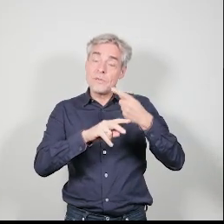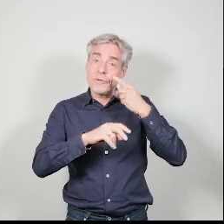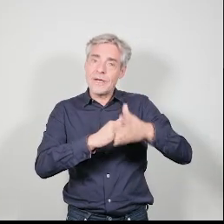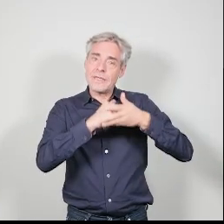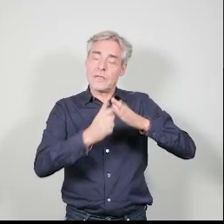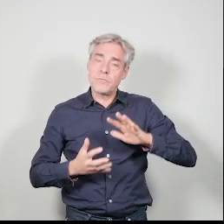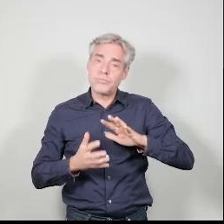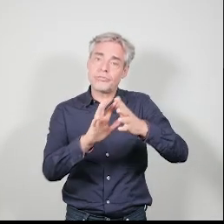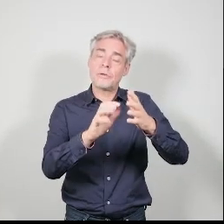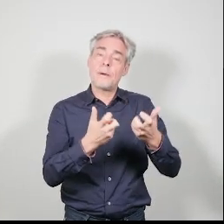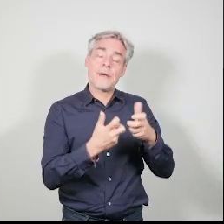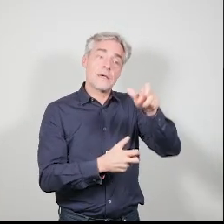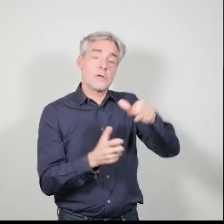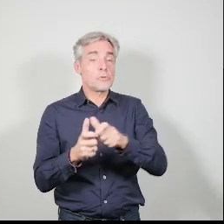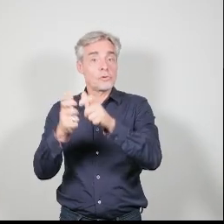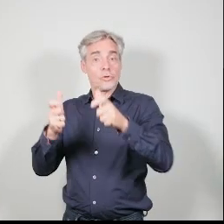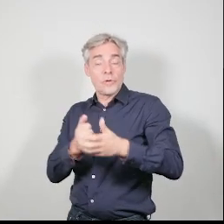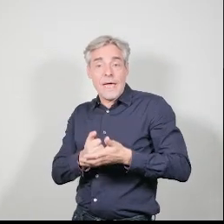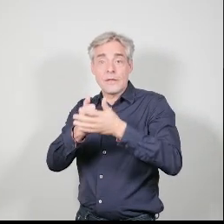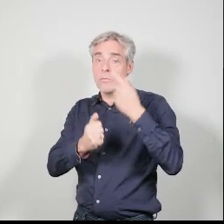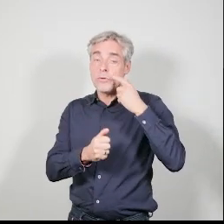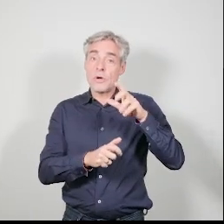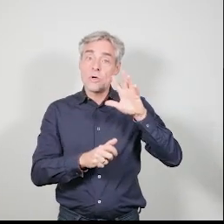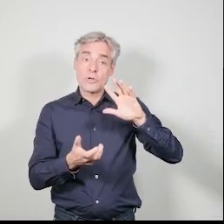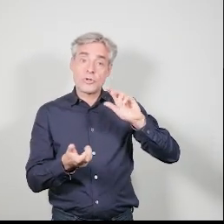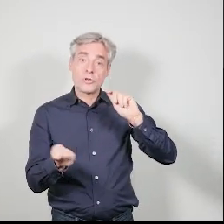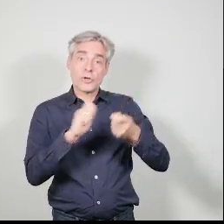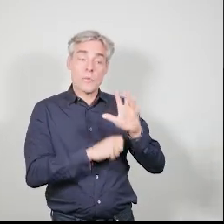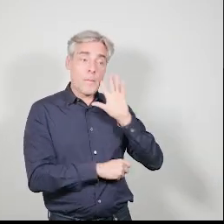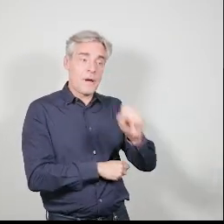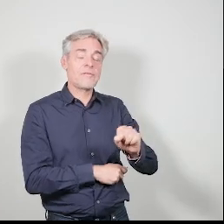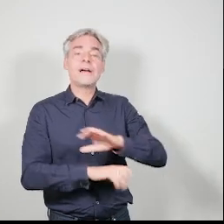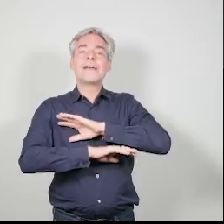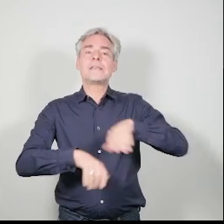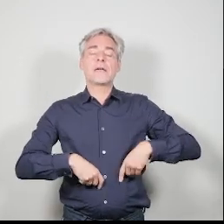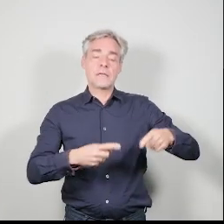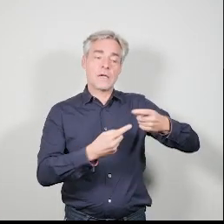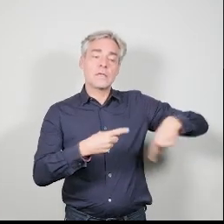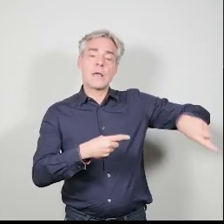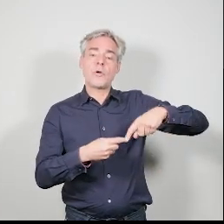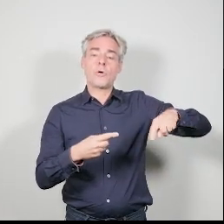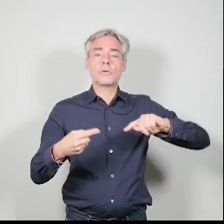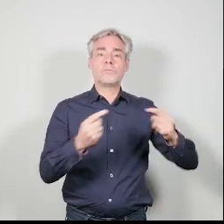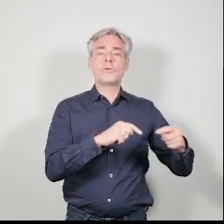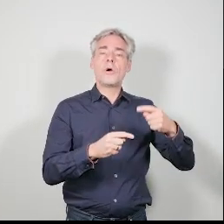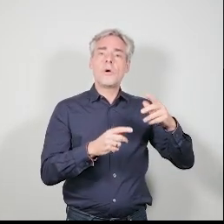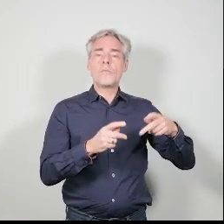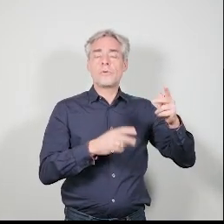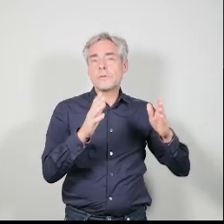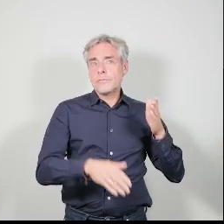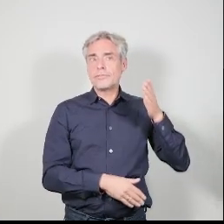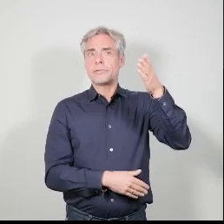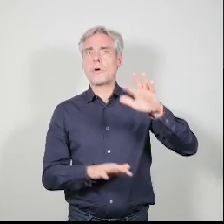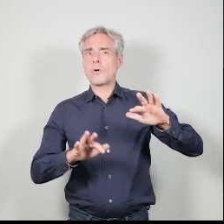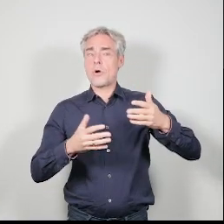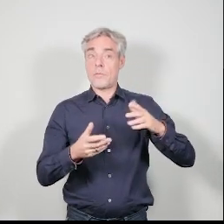notamment l'appui aux structures pour opérer ces changements-là. Et puis nous aurons une dernière table ronde plus prospective pour essayer de voir